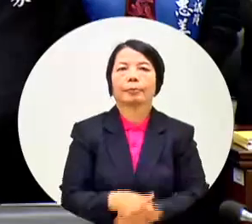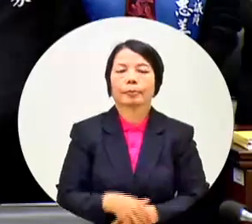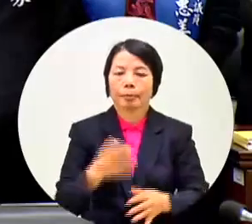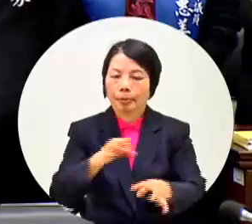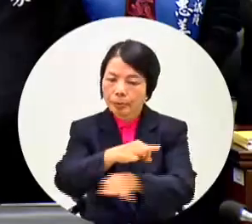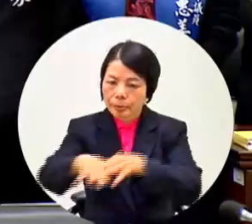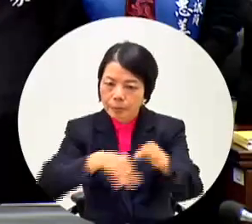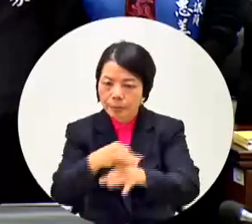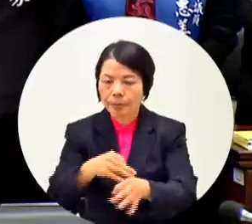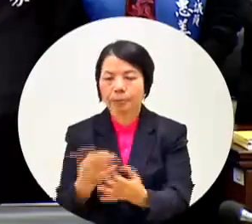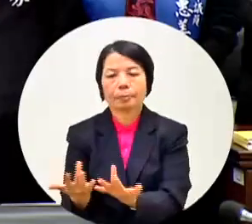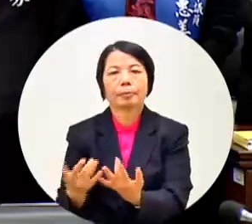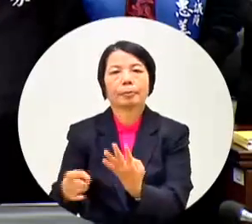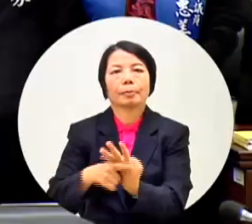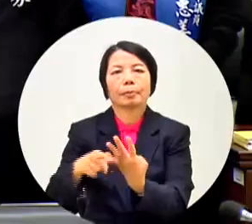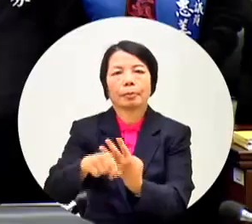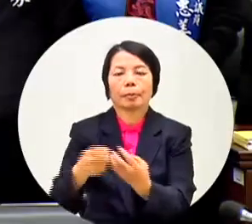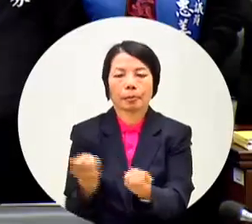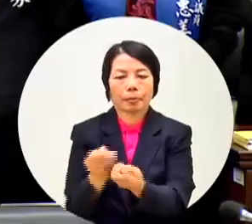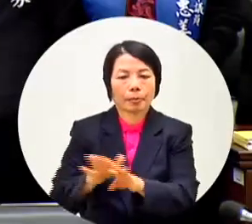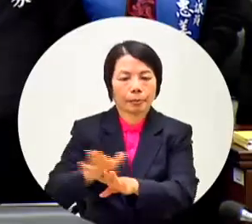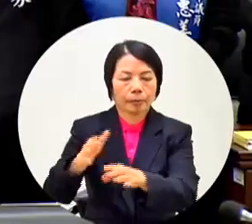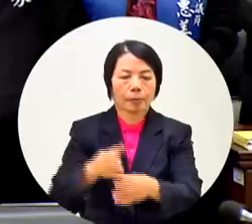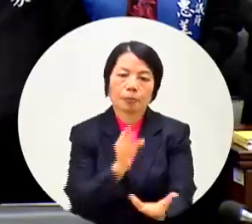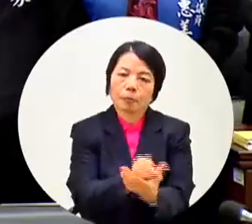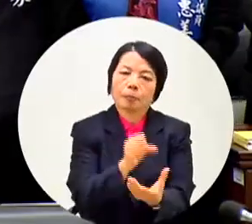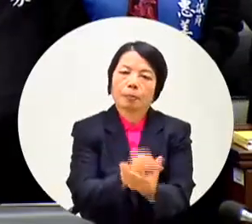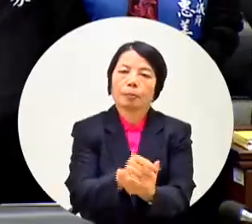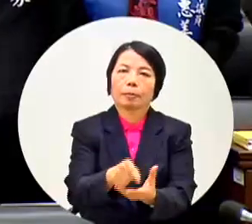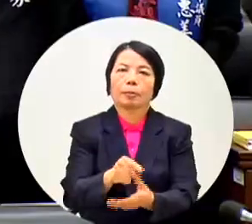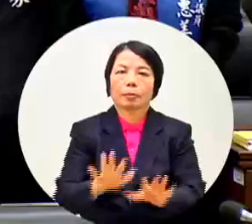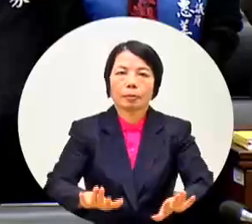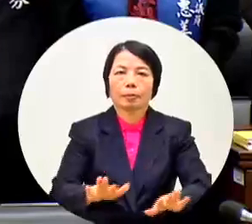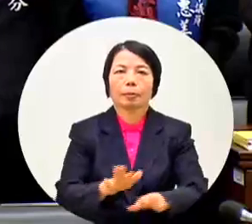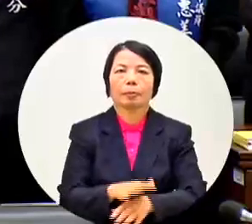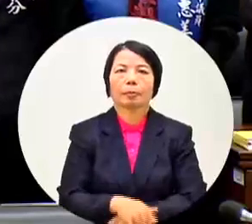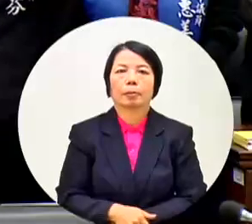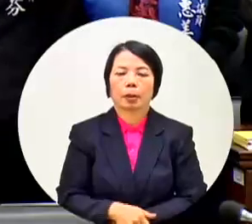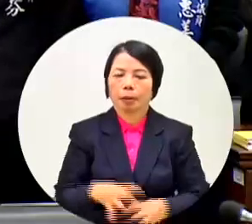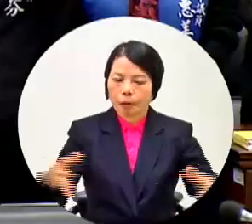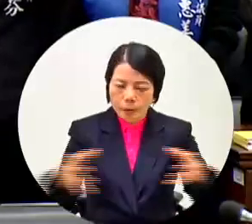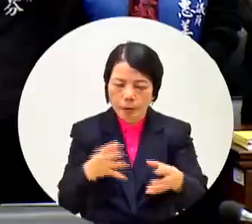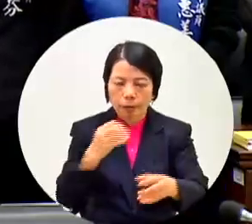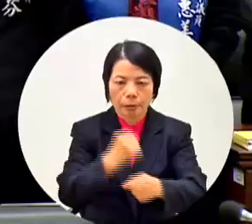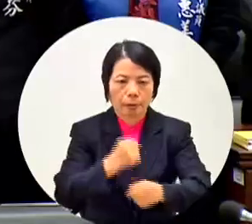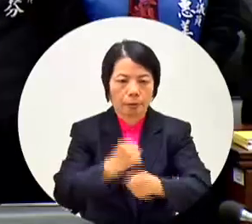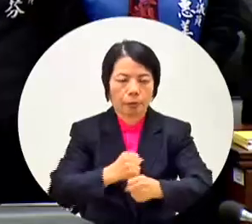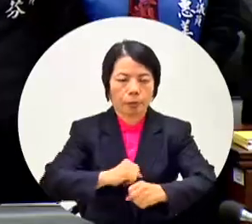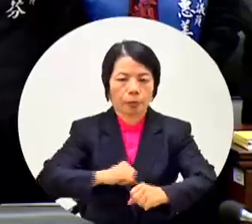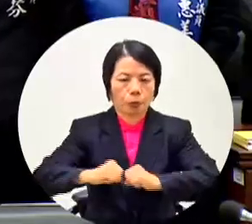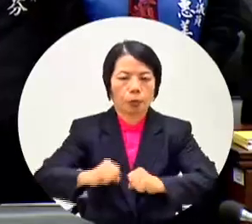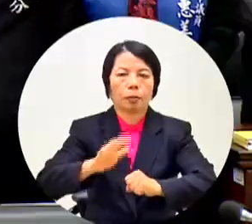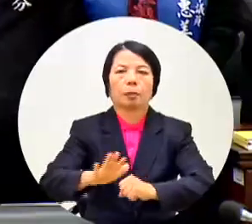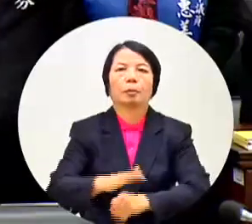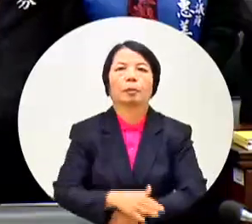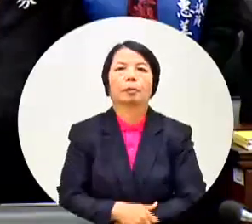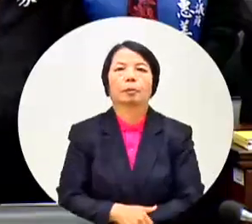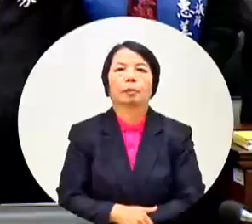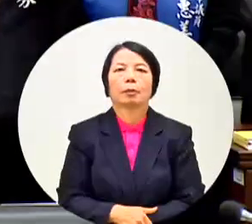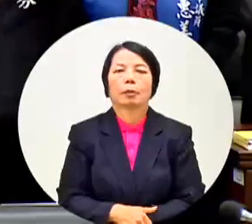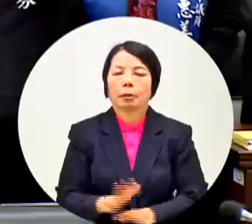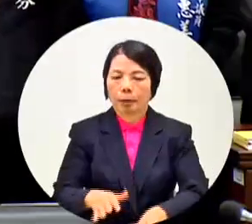展跟投资，现在都并驾齐驱在一起动起来，在一起动起来，后面接的是文